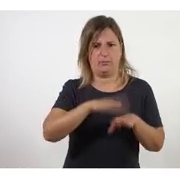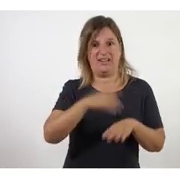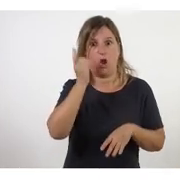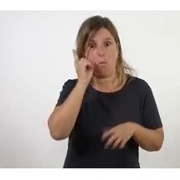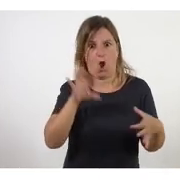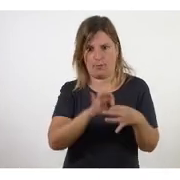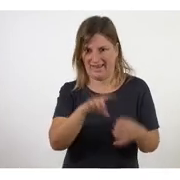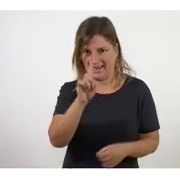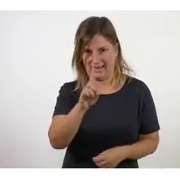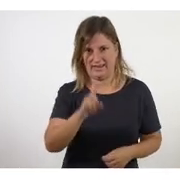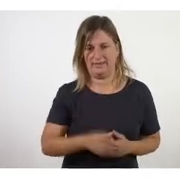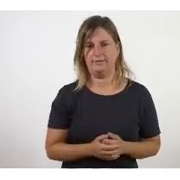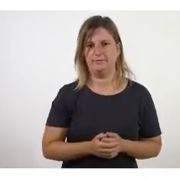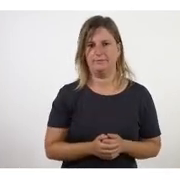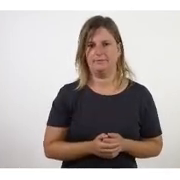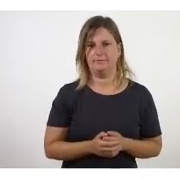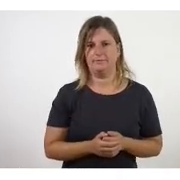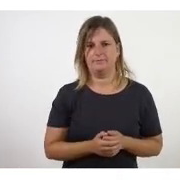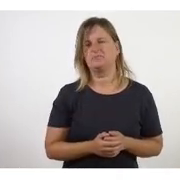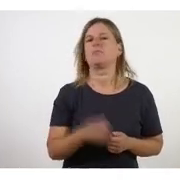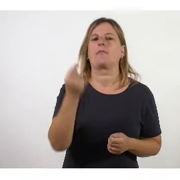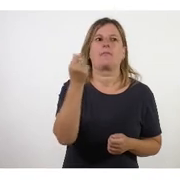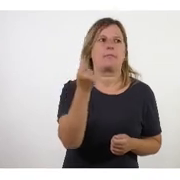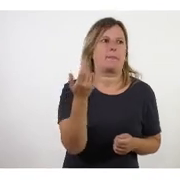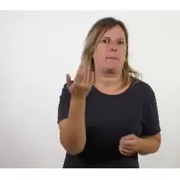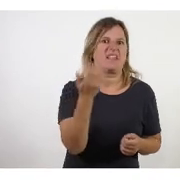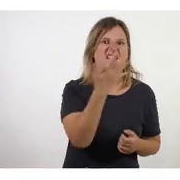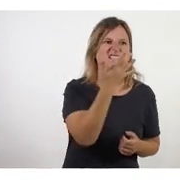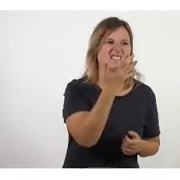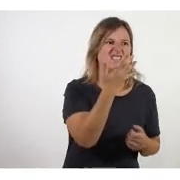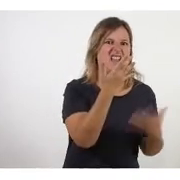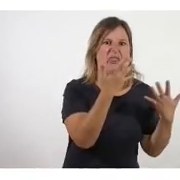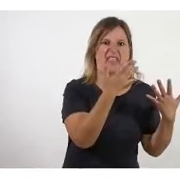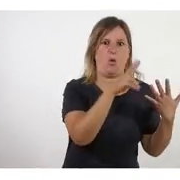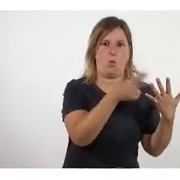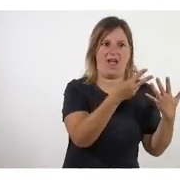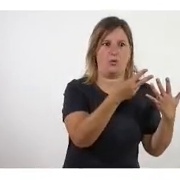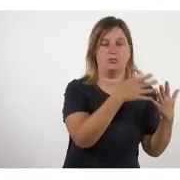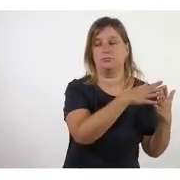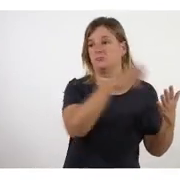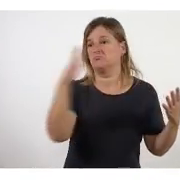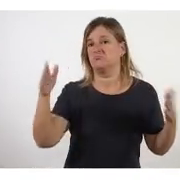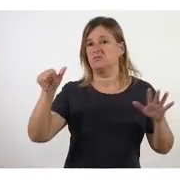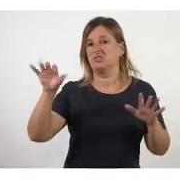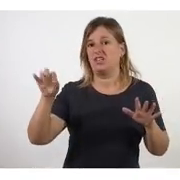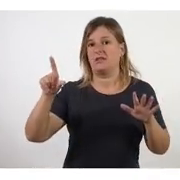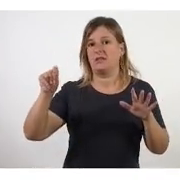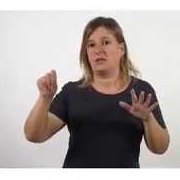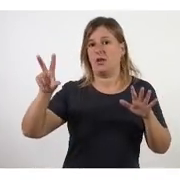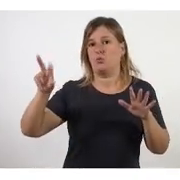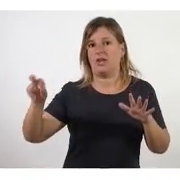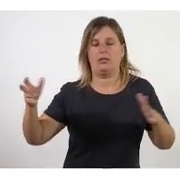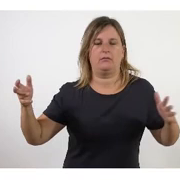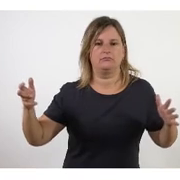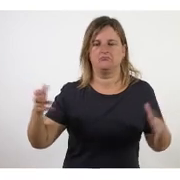micros de mòbil, eh? I ja us dic, els preus van des de 5-10 euros fins a 60, 70, 80. Eh?